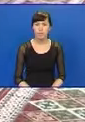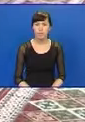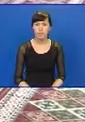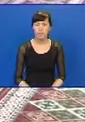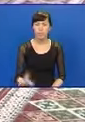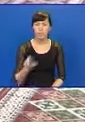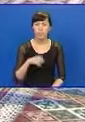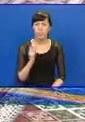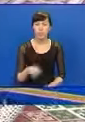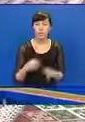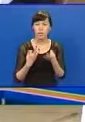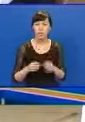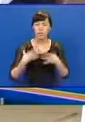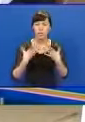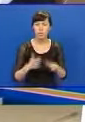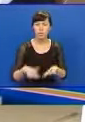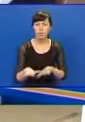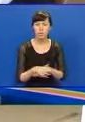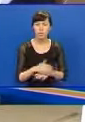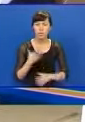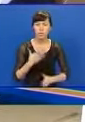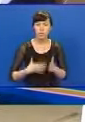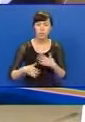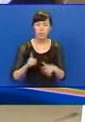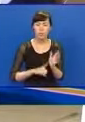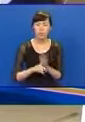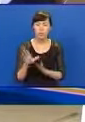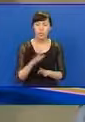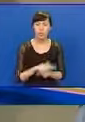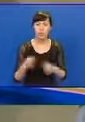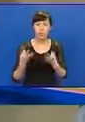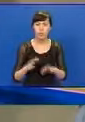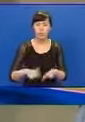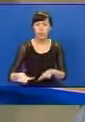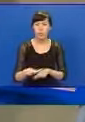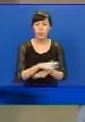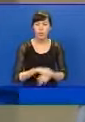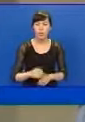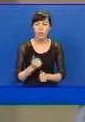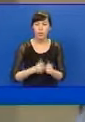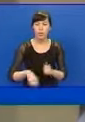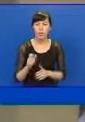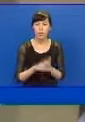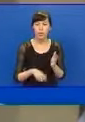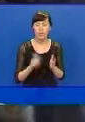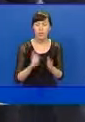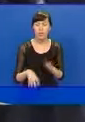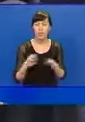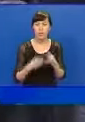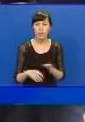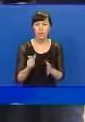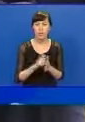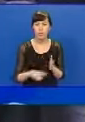Облыс халқы тәуелсіздік мерекесін ерекше көңіл күймен бастады. Азат елдің озат ақындары тәуелсіздік белестері туралы жырлап,